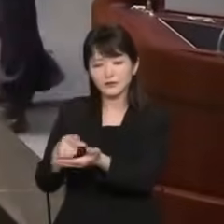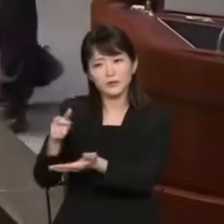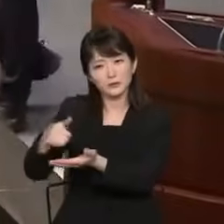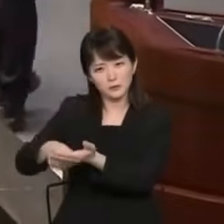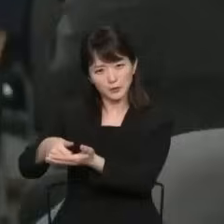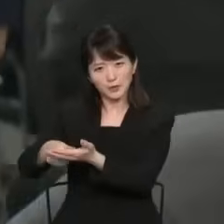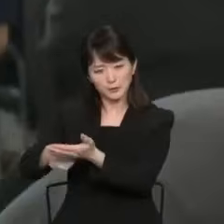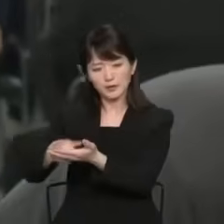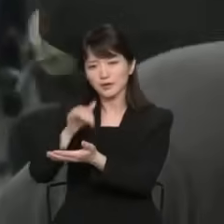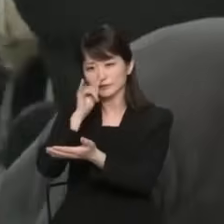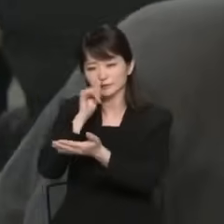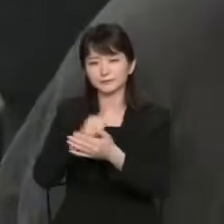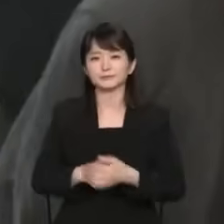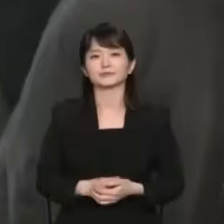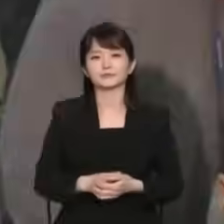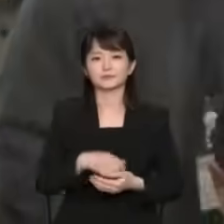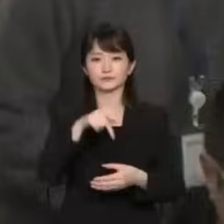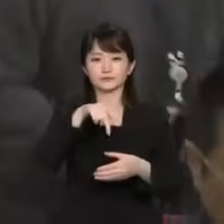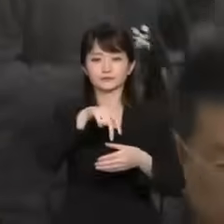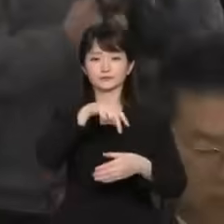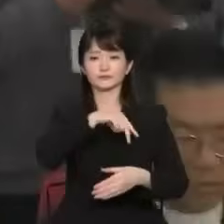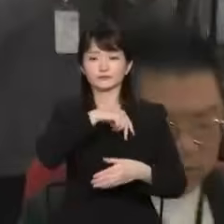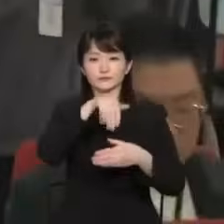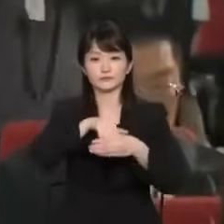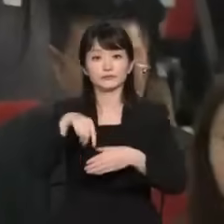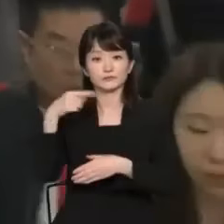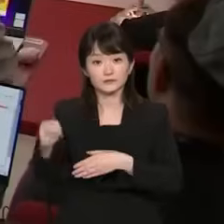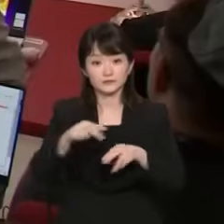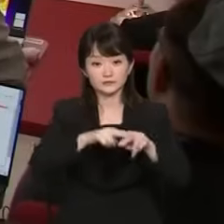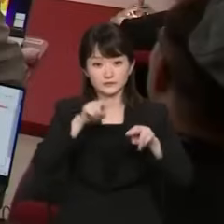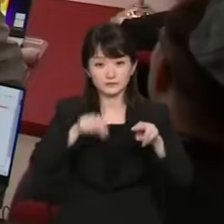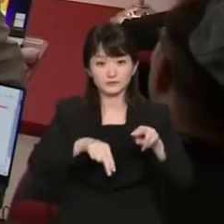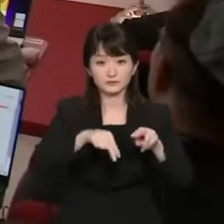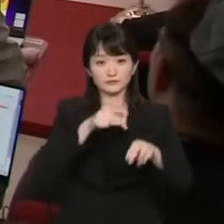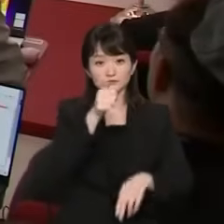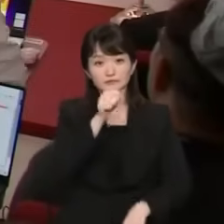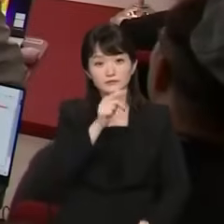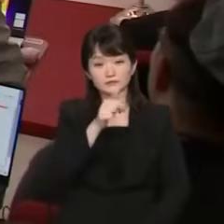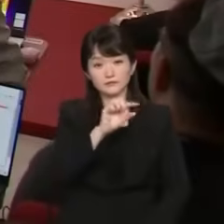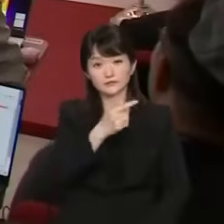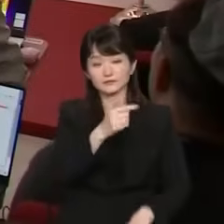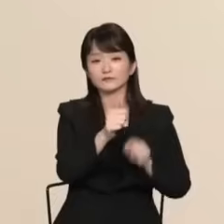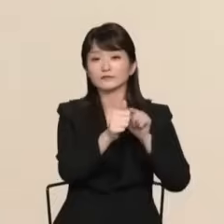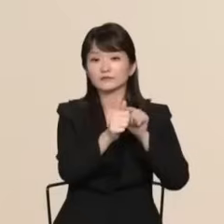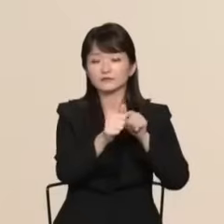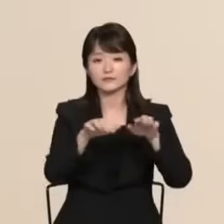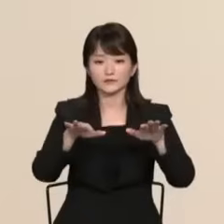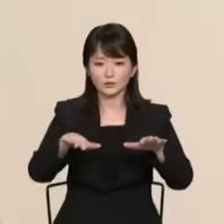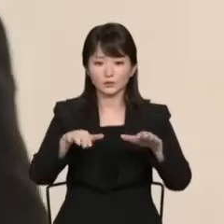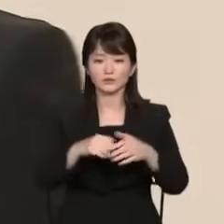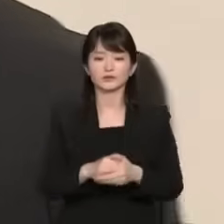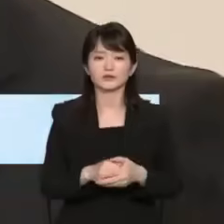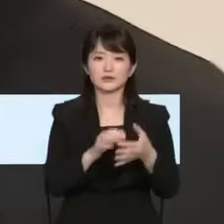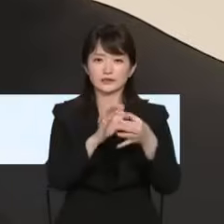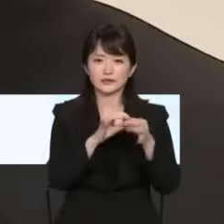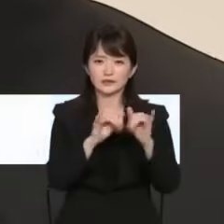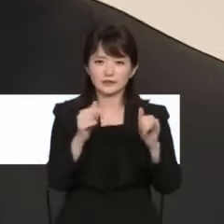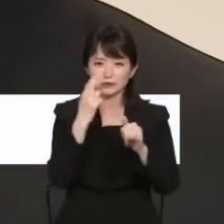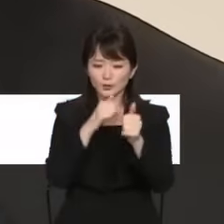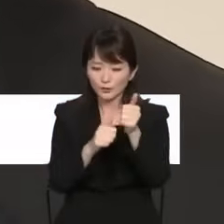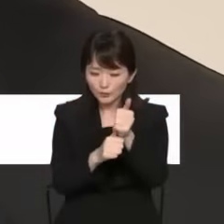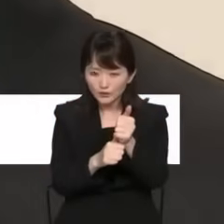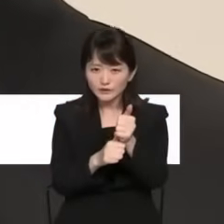상태입니다. 총선 다음 날 사퇴한 한동훈 전 국민의힘 비대위원장은 오늘 당직자와